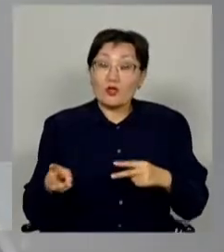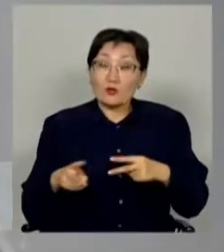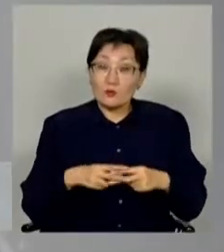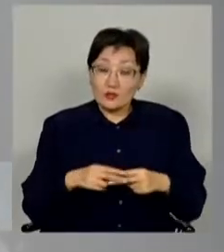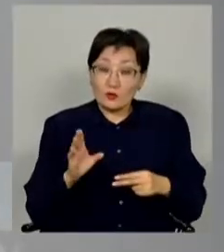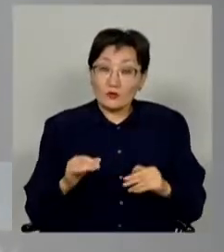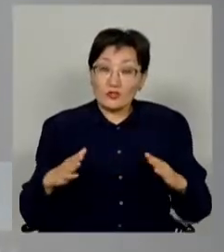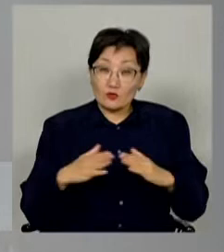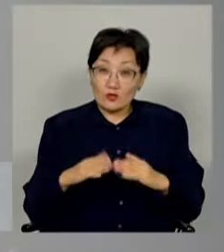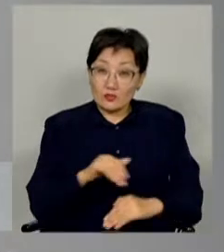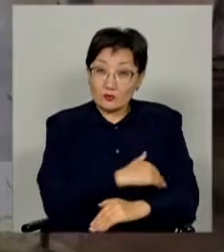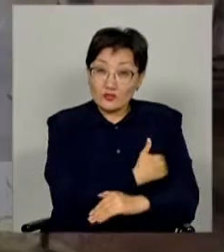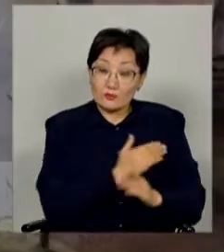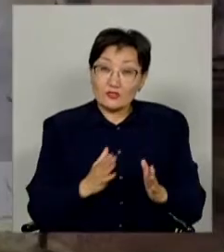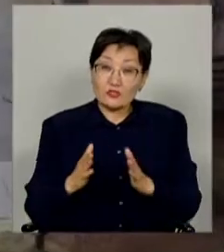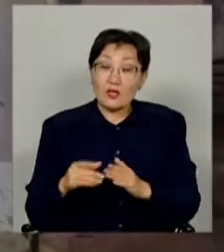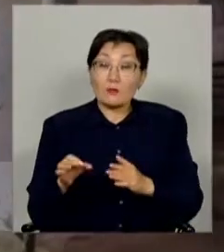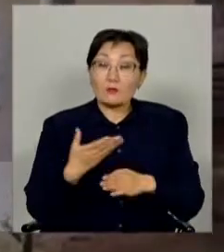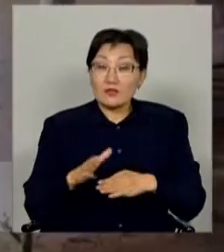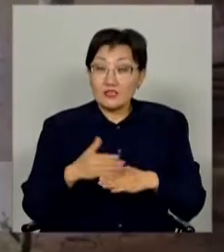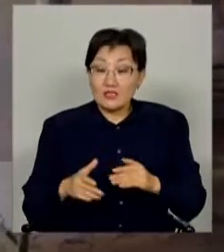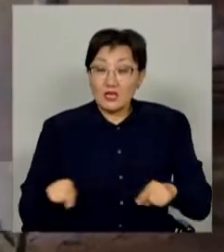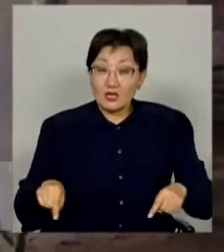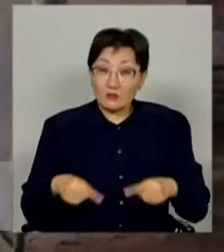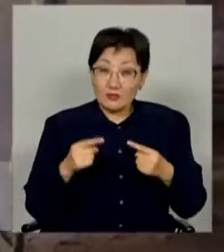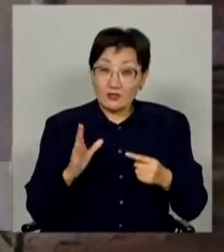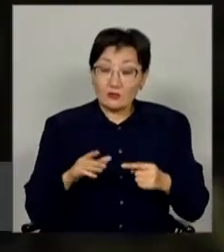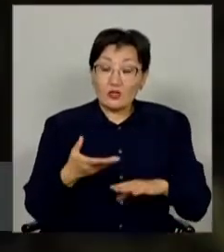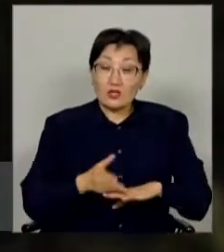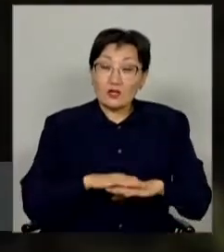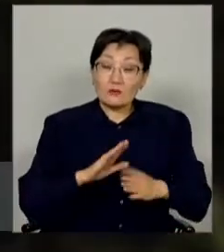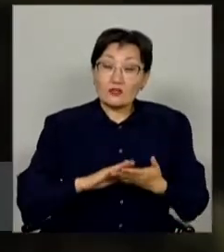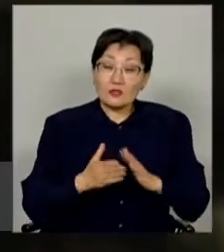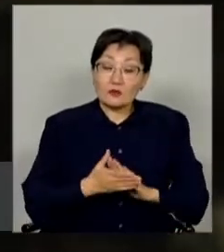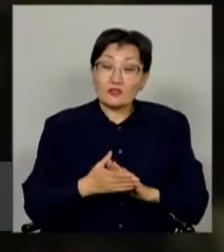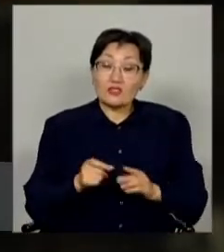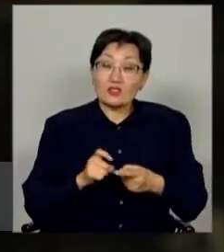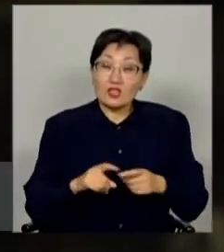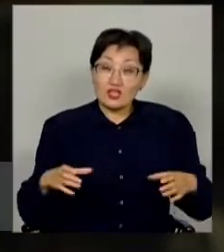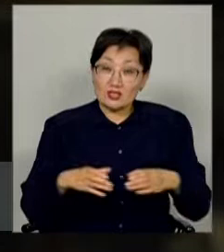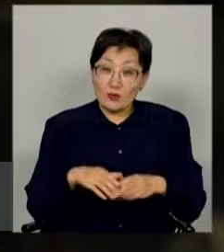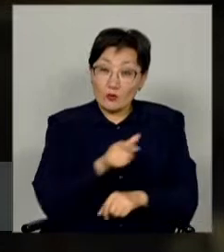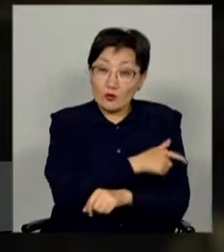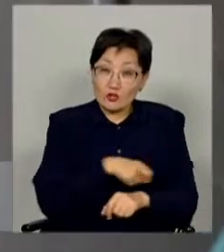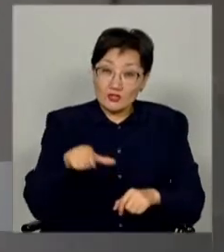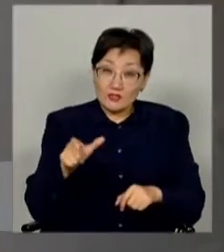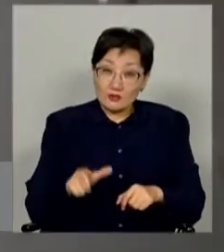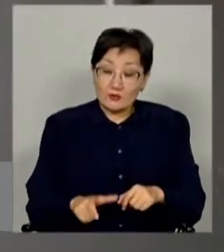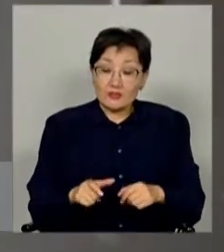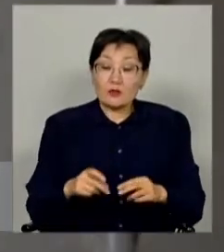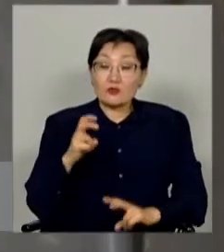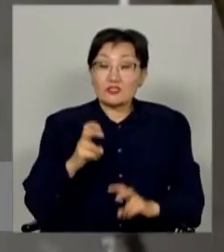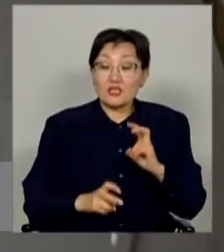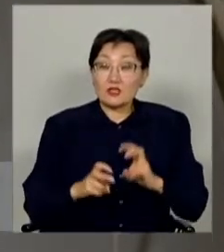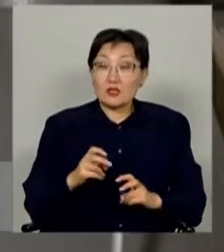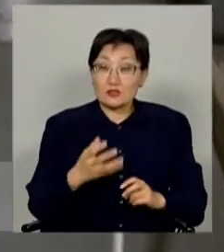Шаһардағы үйлерде температуралық режим біртіндеп қалпына келіп жатыр, деді төтенше жағдай жөндегі штаб өкілдері. Айтуларынша, кәсіпорында